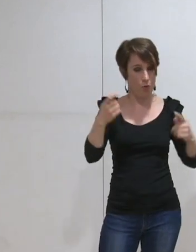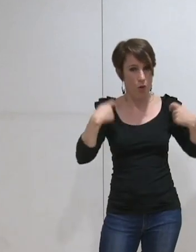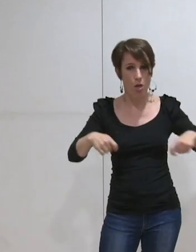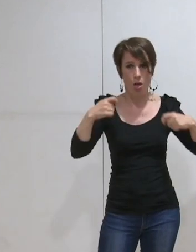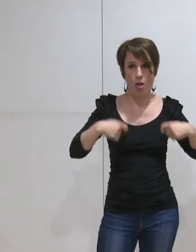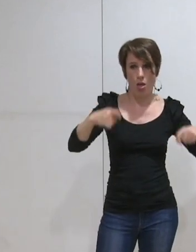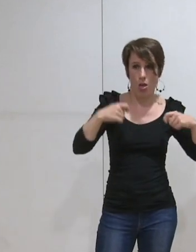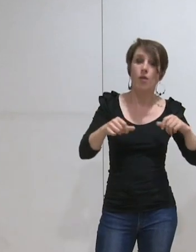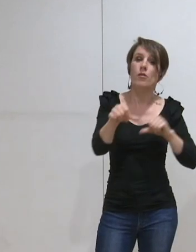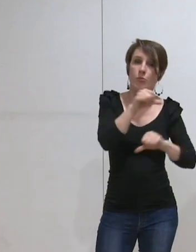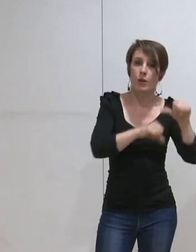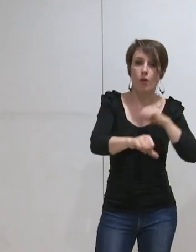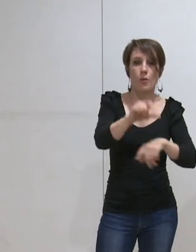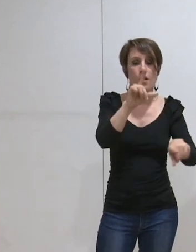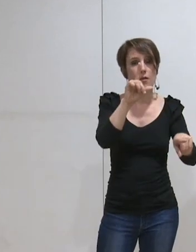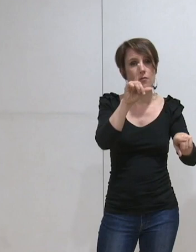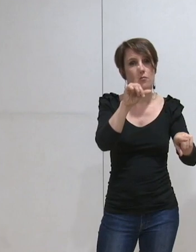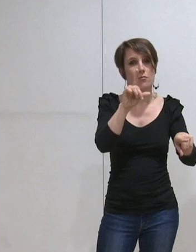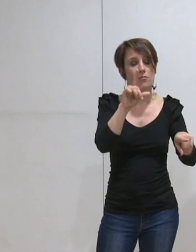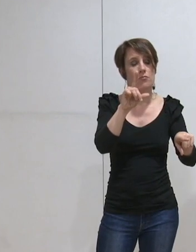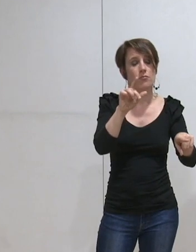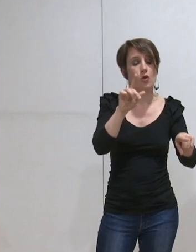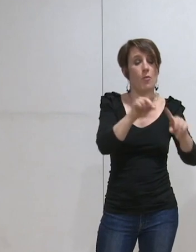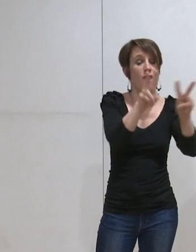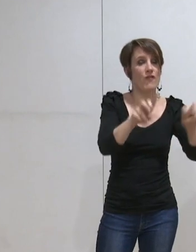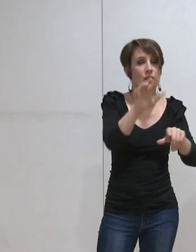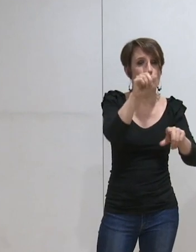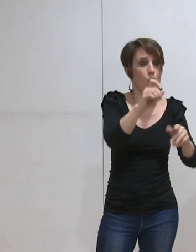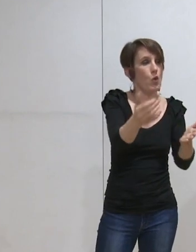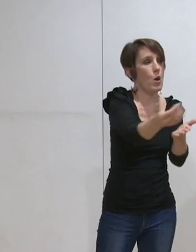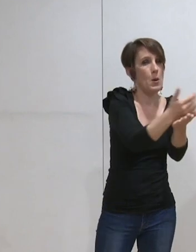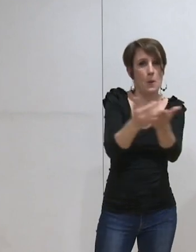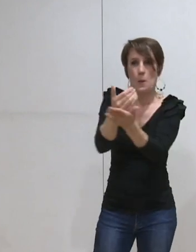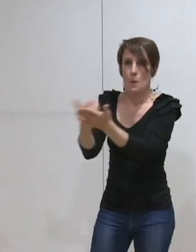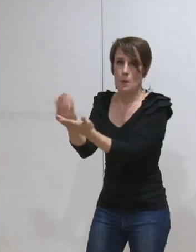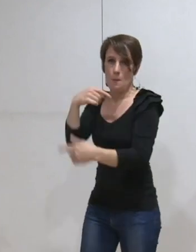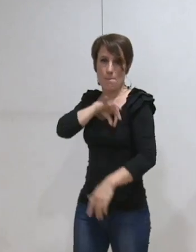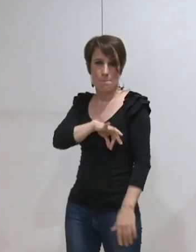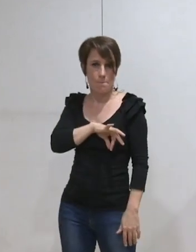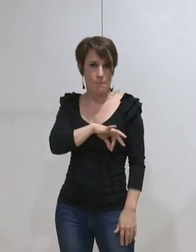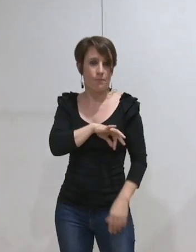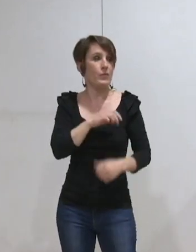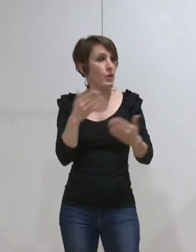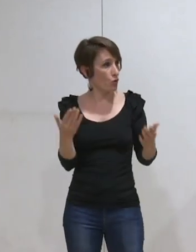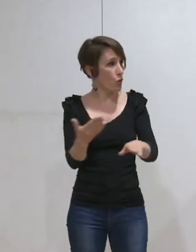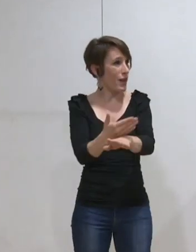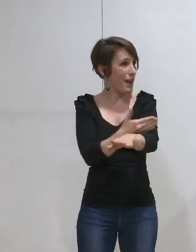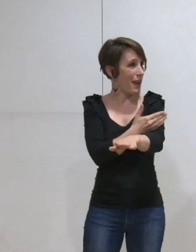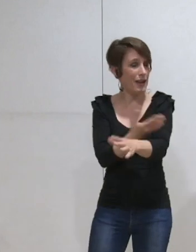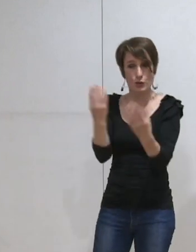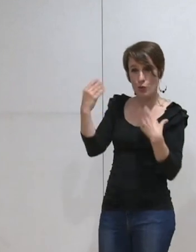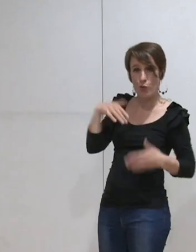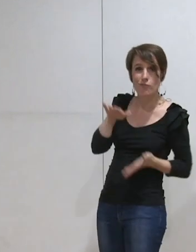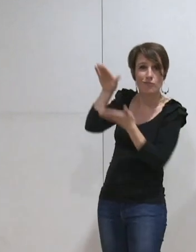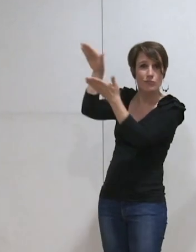équilibré par les recettes perçues auprès des usagers il est donc nécessaire suite à ces sessions d'action par les communes